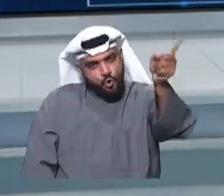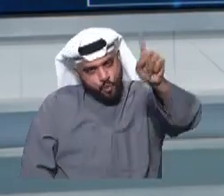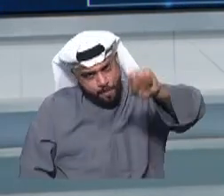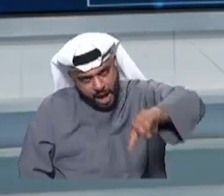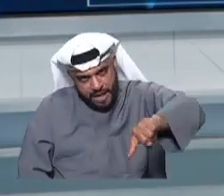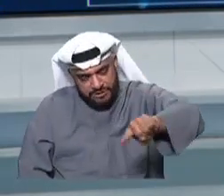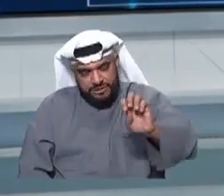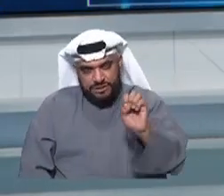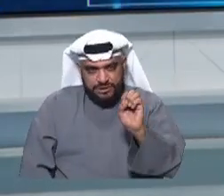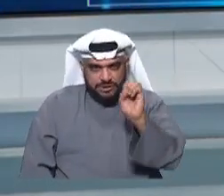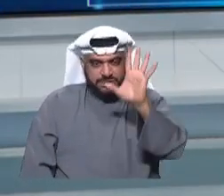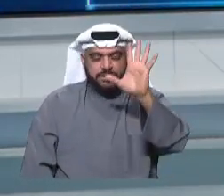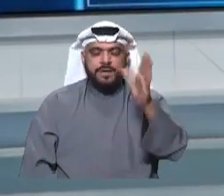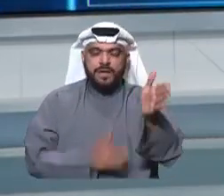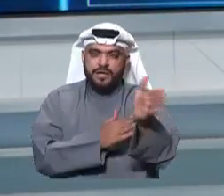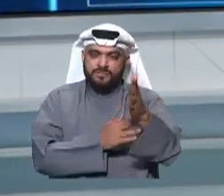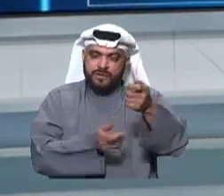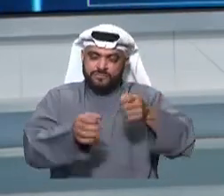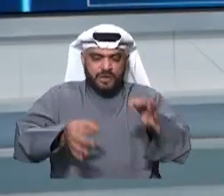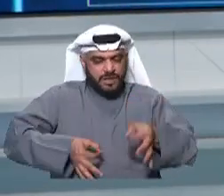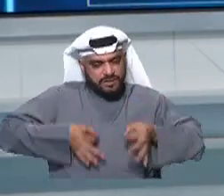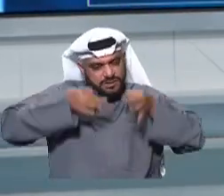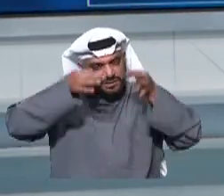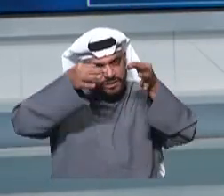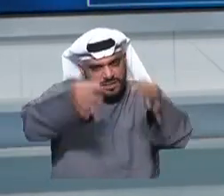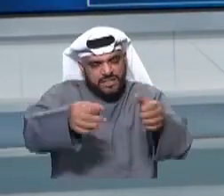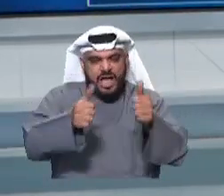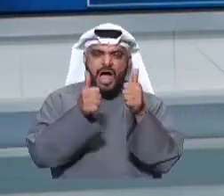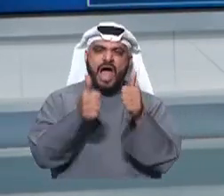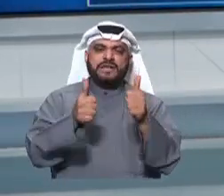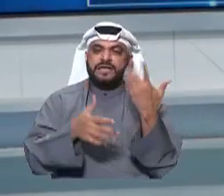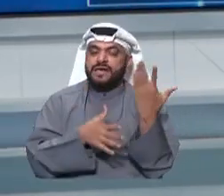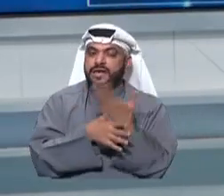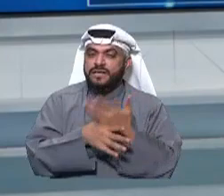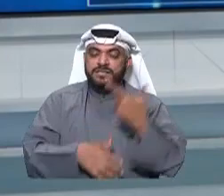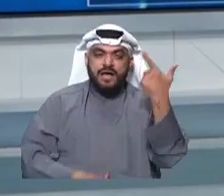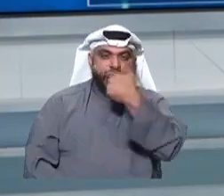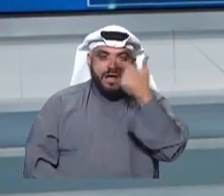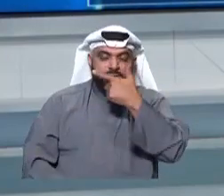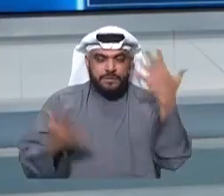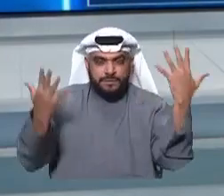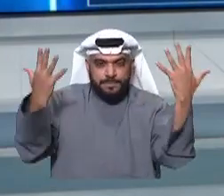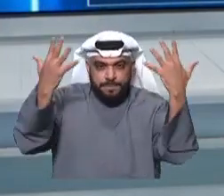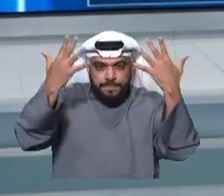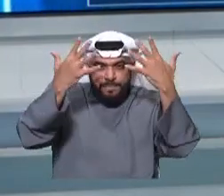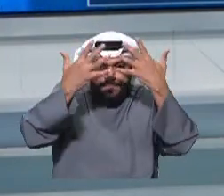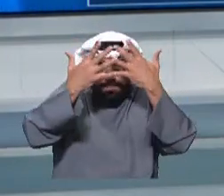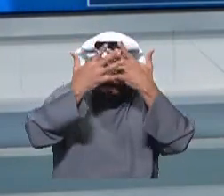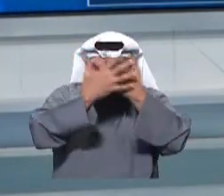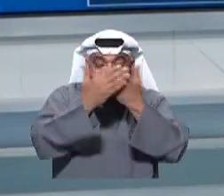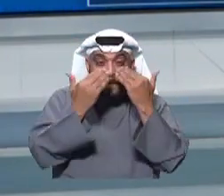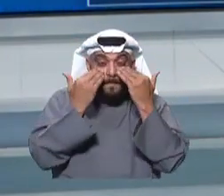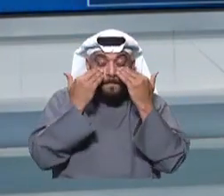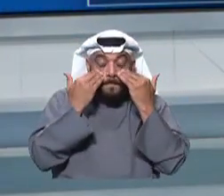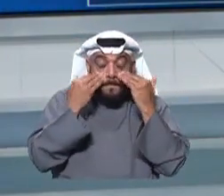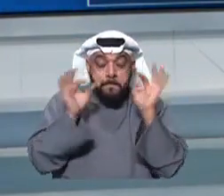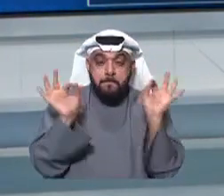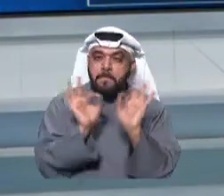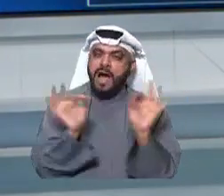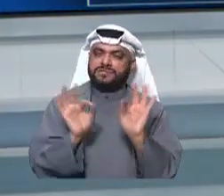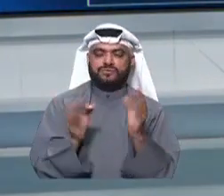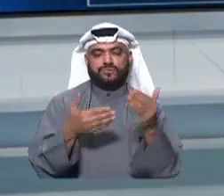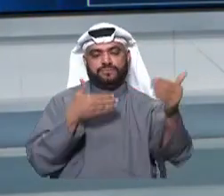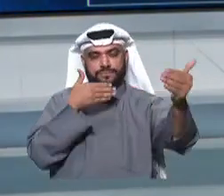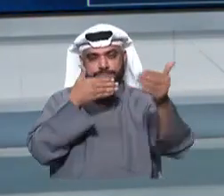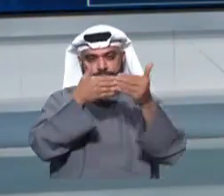نهار يوم الغد، لأن هناك فرص لتشكل بعض الضباب الخفيف على معظم المناطق، واللي راح يؤدي إلى تراجع وتدني في مدى